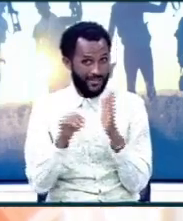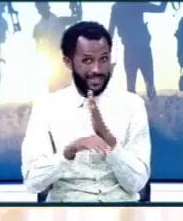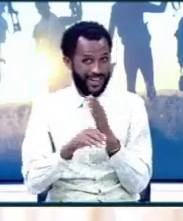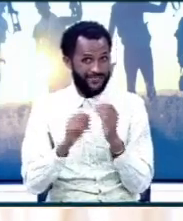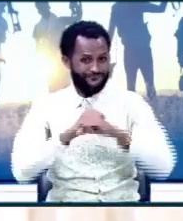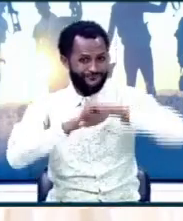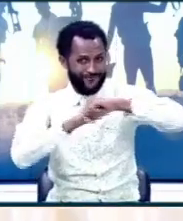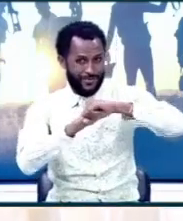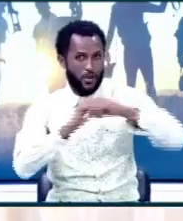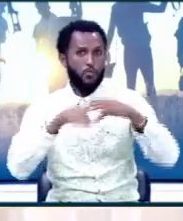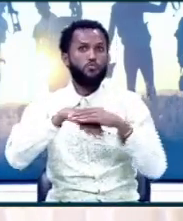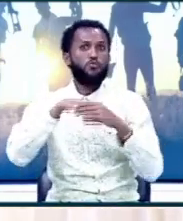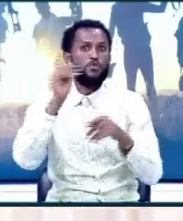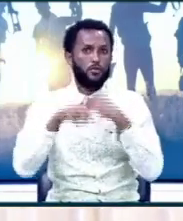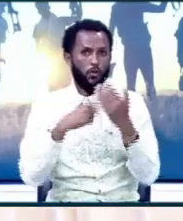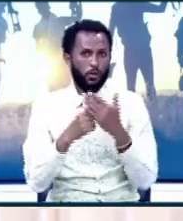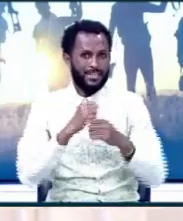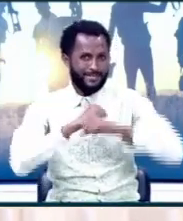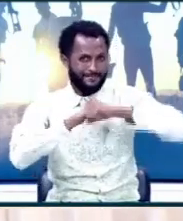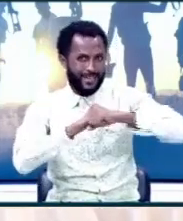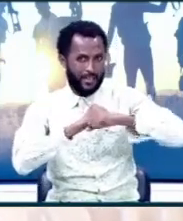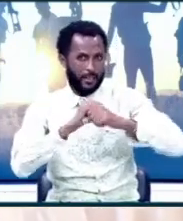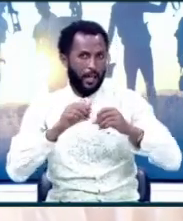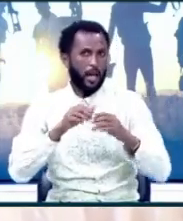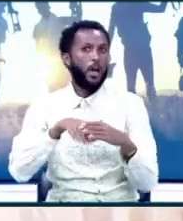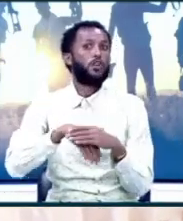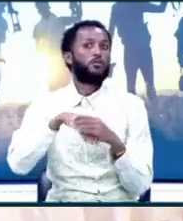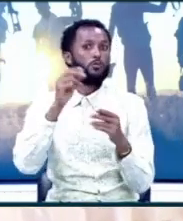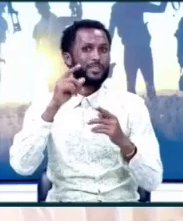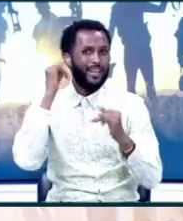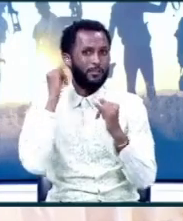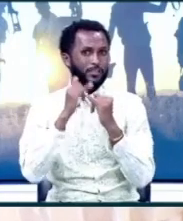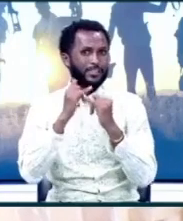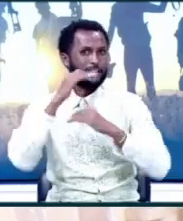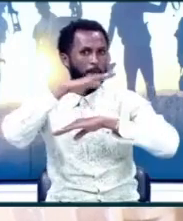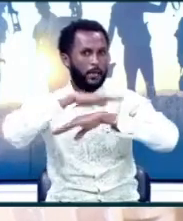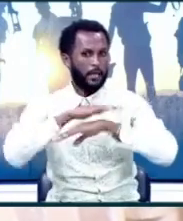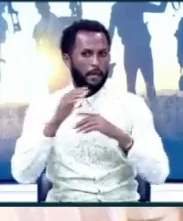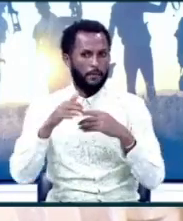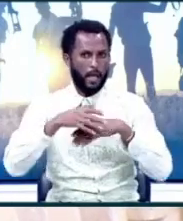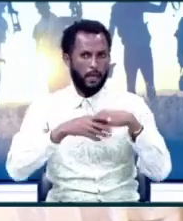ምውፃእ ስለ ዝኾነት ታ መኪትካ ትውፀላ ናይ መጨረሻ ምዕራፍ ኣቲና ኣለና።